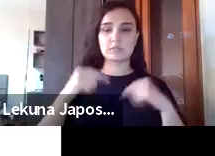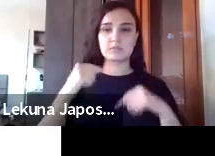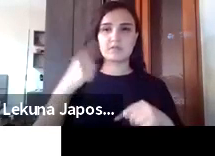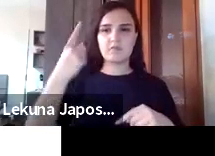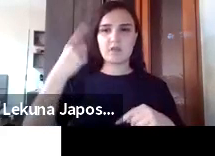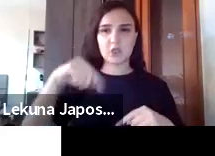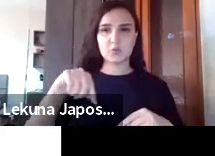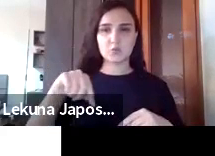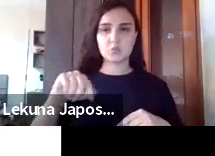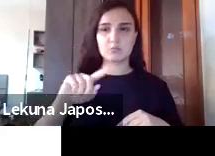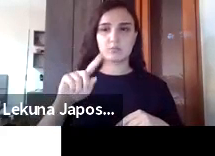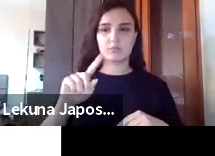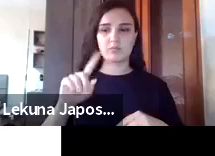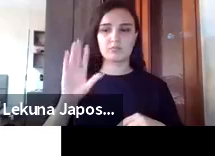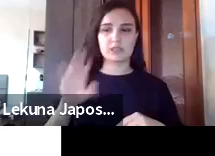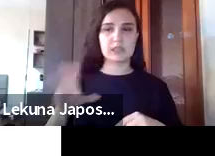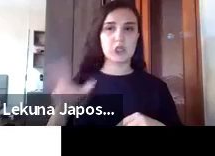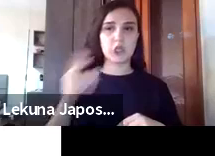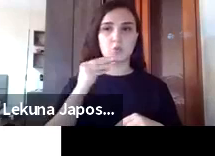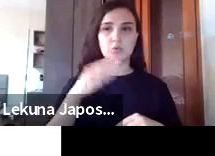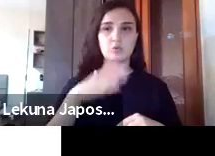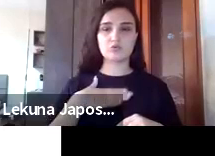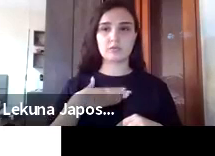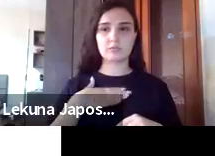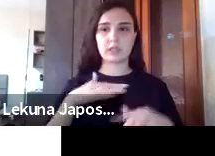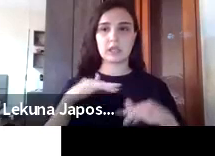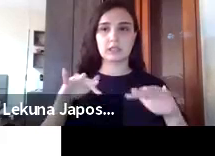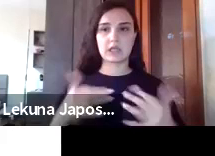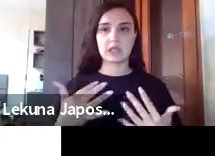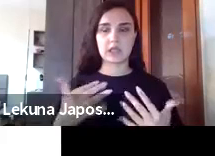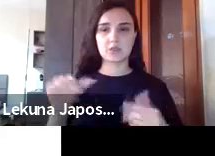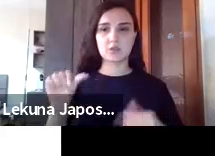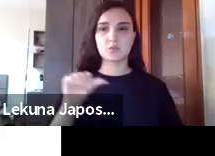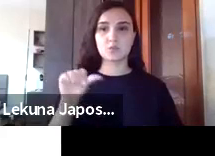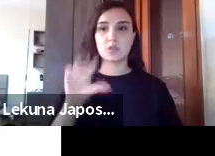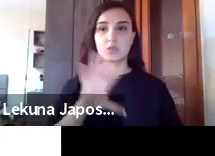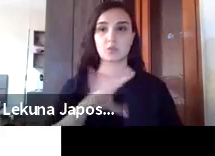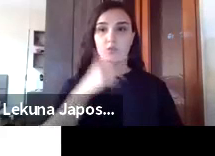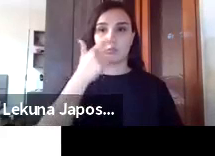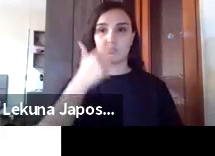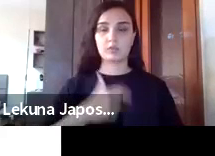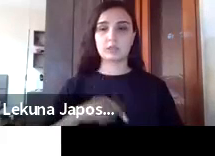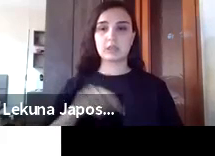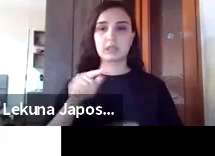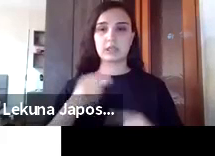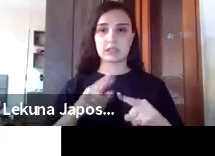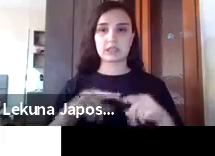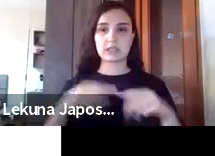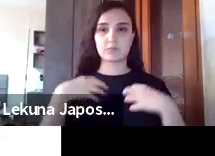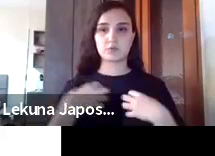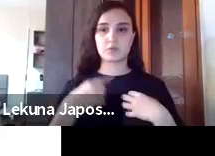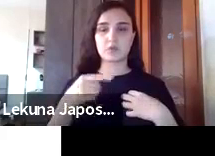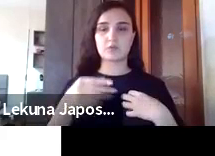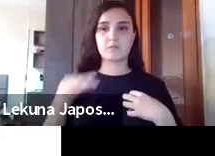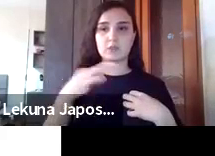და ვაიგნორო, ასე ვთქვათ, ეს ჩემი გადაღლა, ცუდად ყოფნა, ის სამწუხაროდ პასუხობს